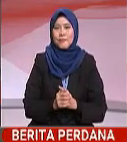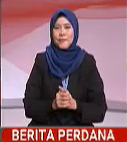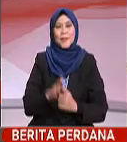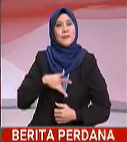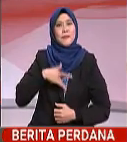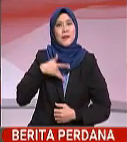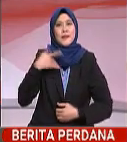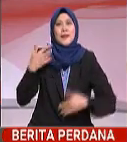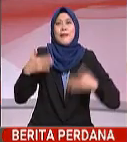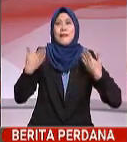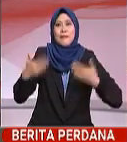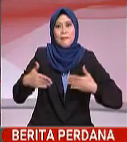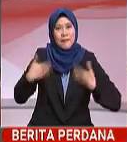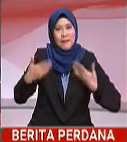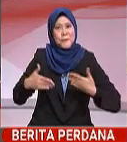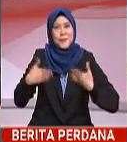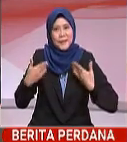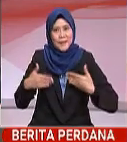kerana